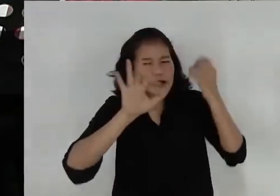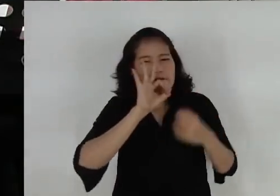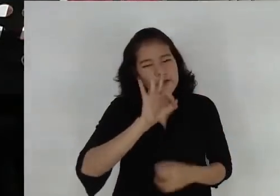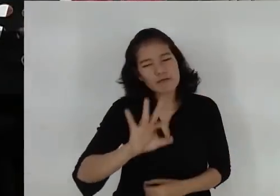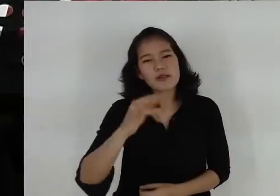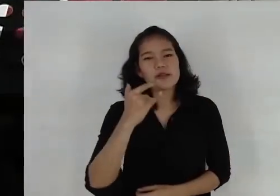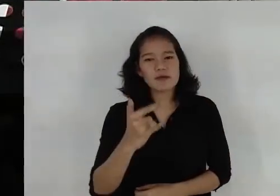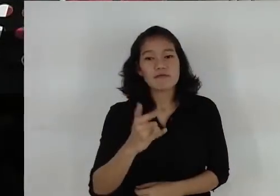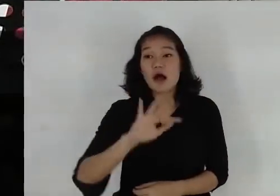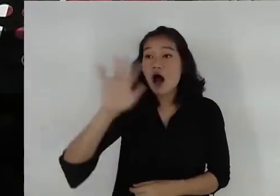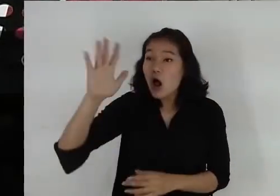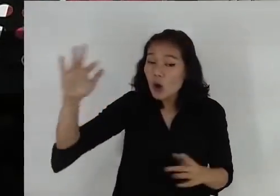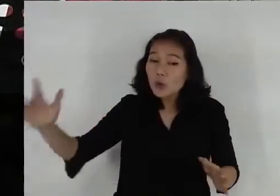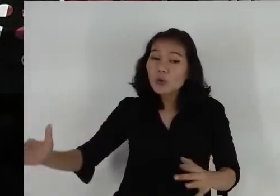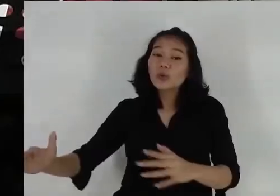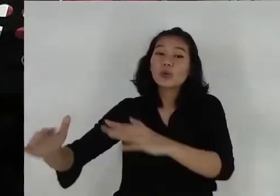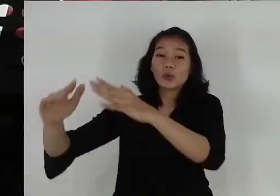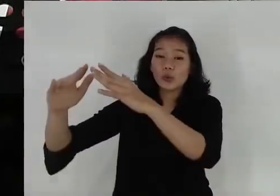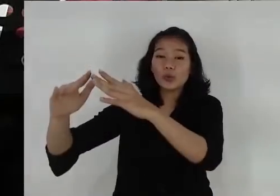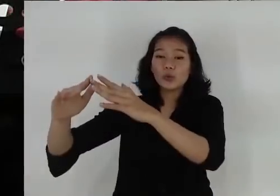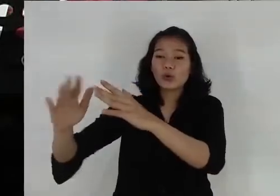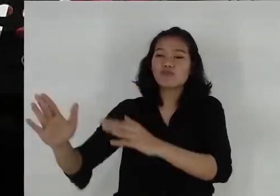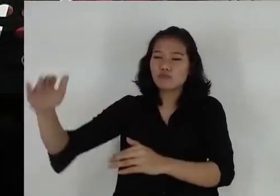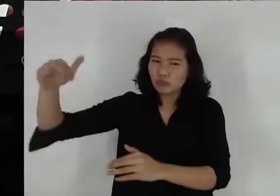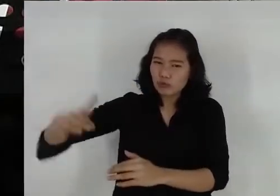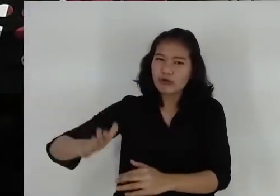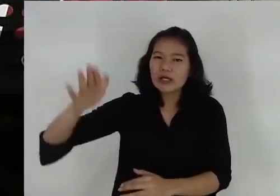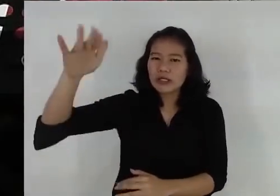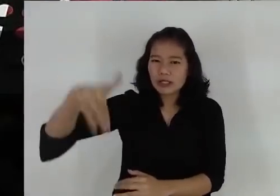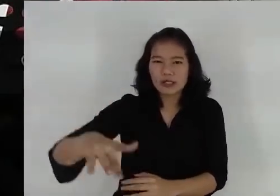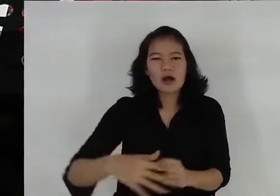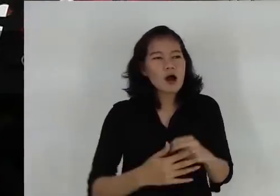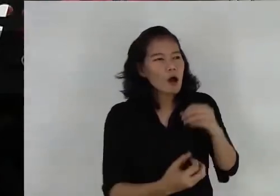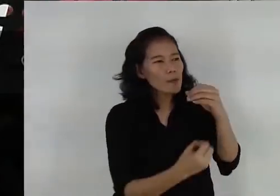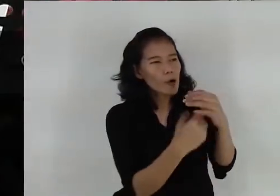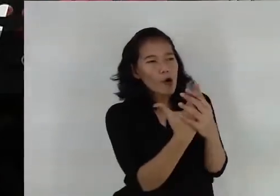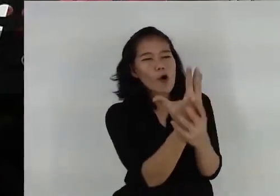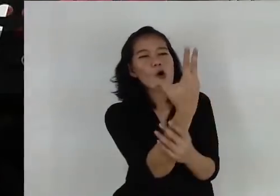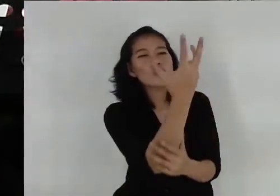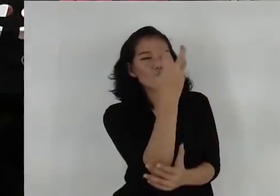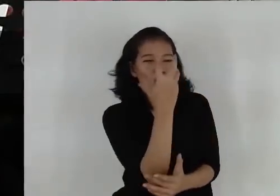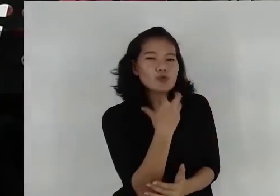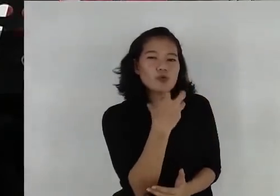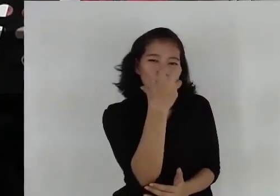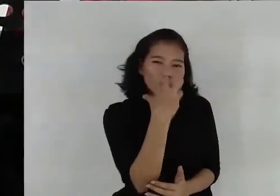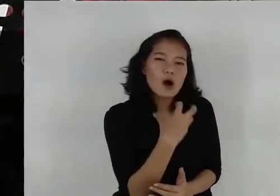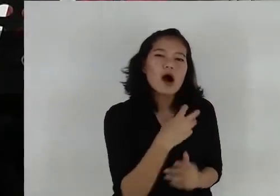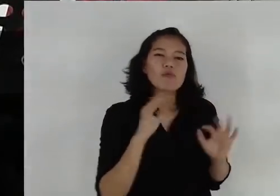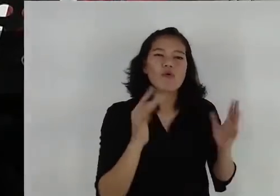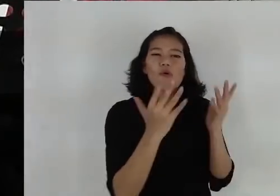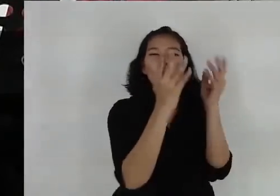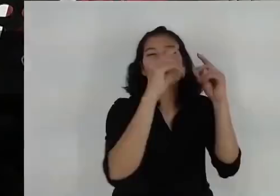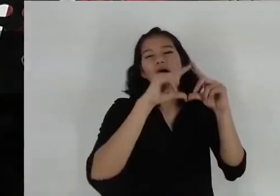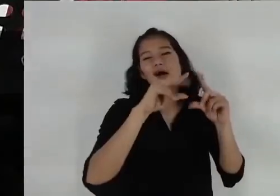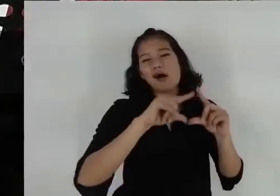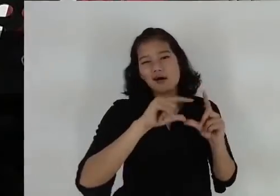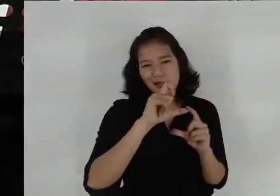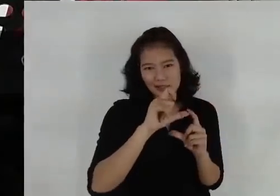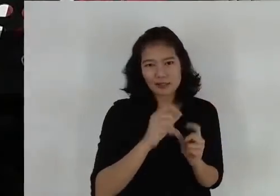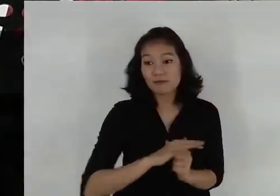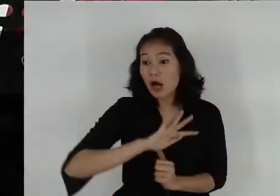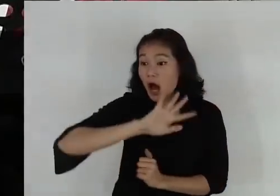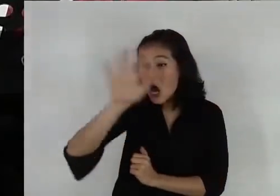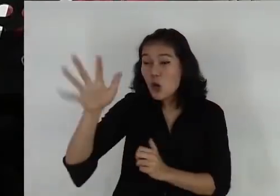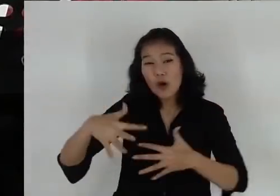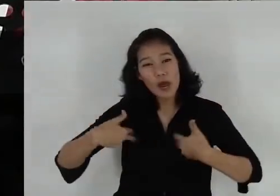Hai gunung-gunung dan segala Bukit pohon buah-buahan dan segala pohon Arab hal